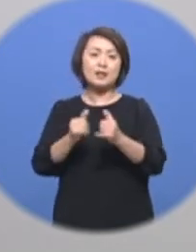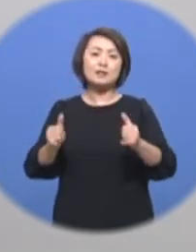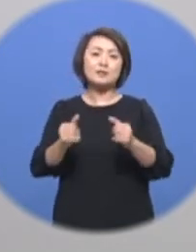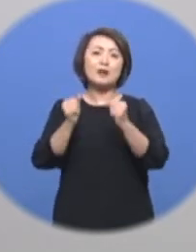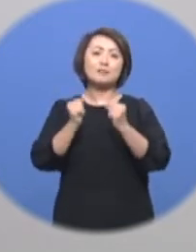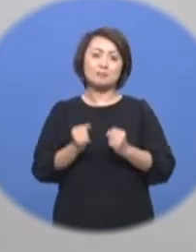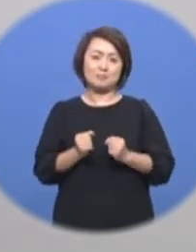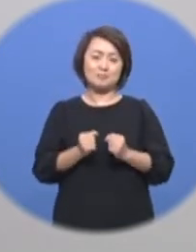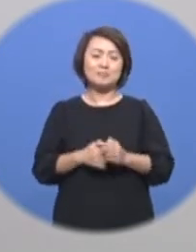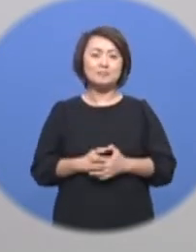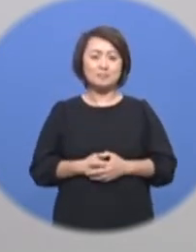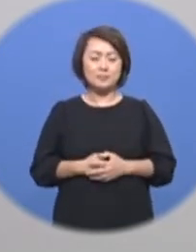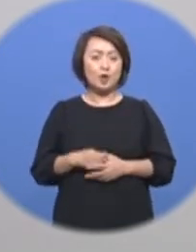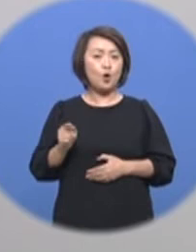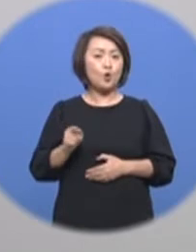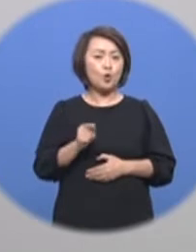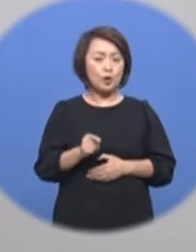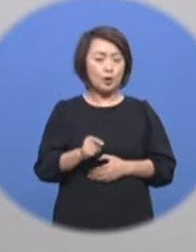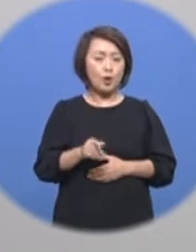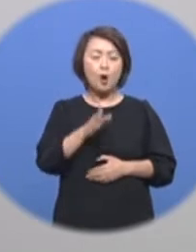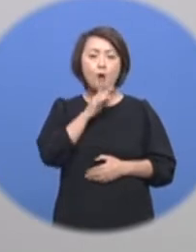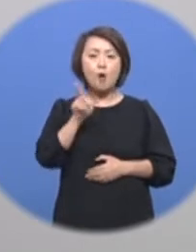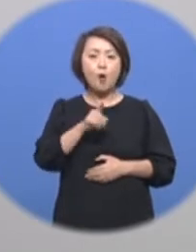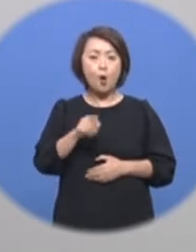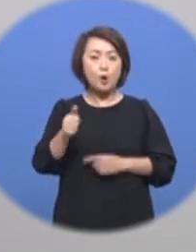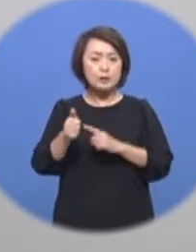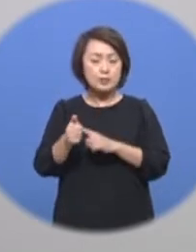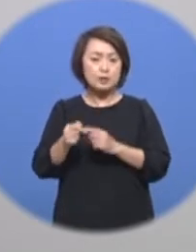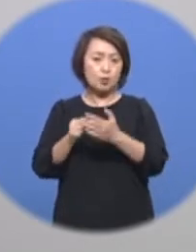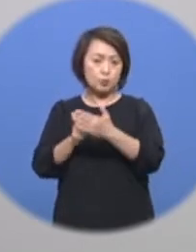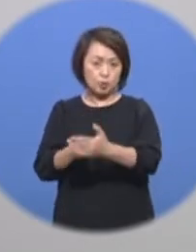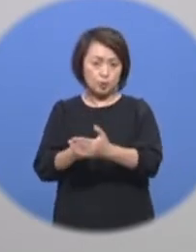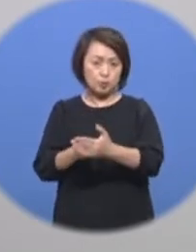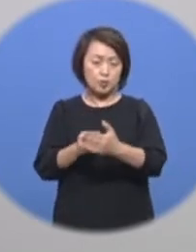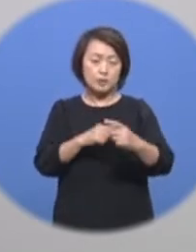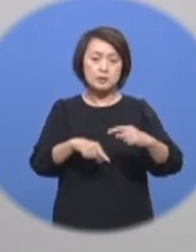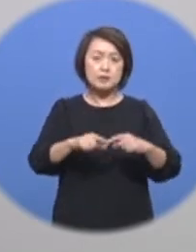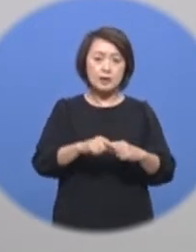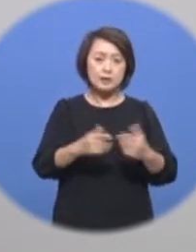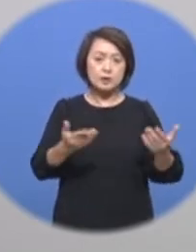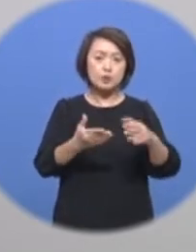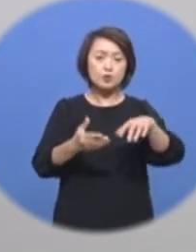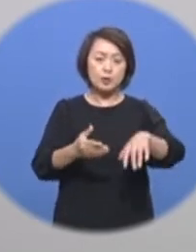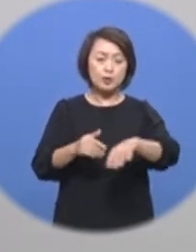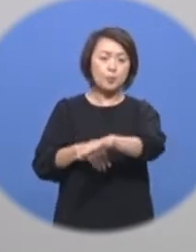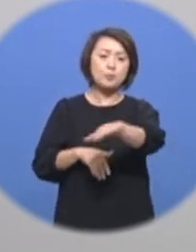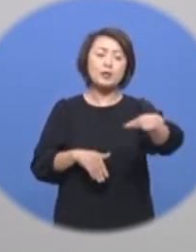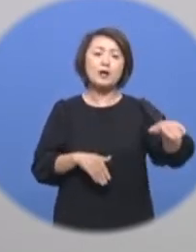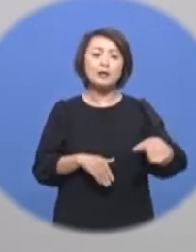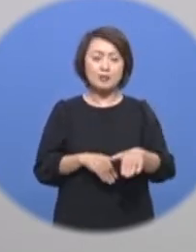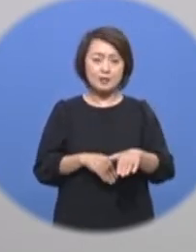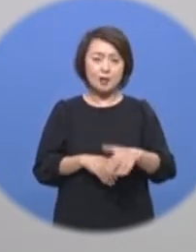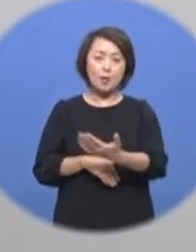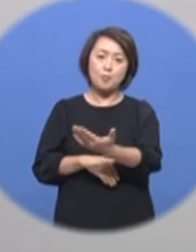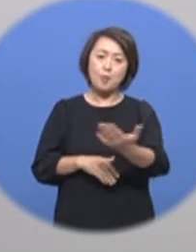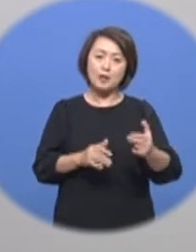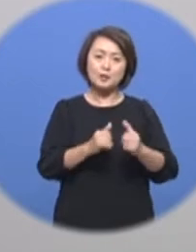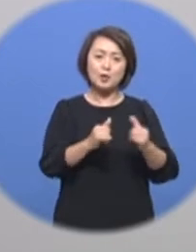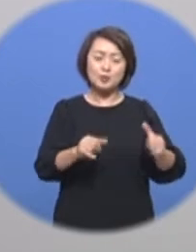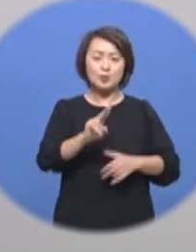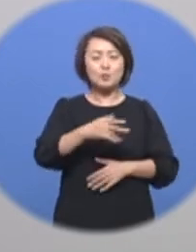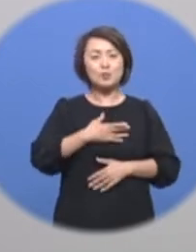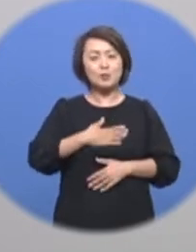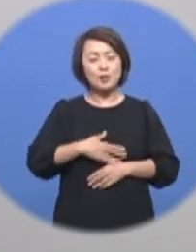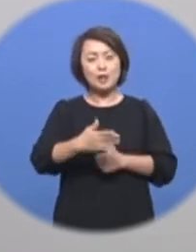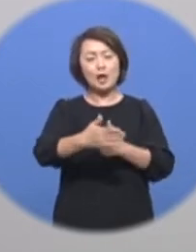らっしゃいます。これはご本人の努力に加え、職場の皆様をはじめとした周囲の方々のご理